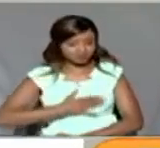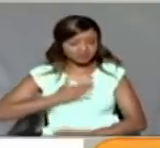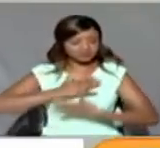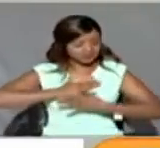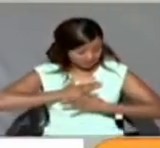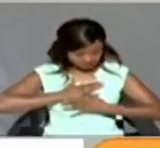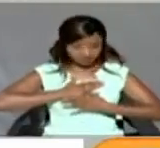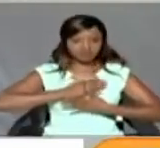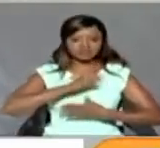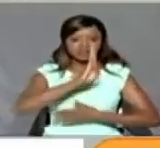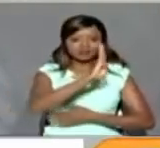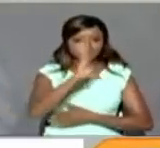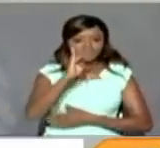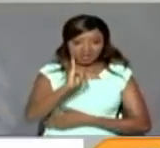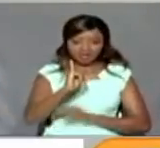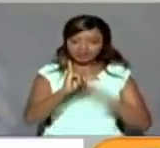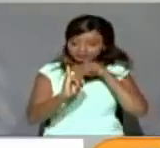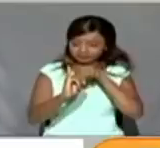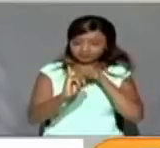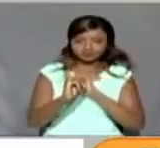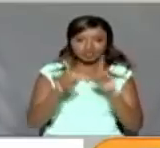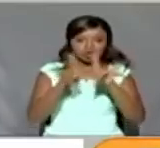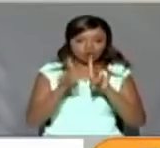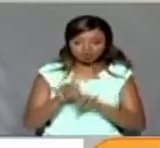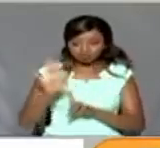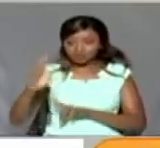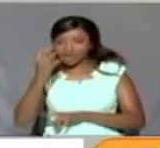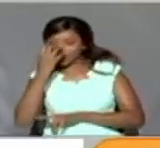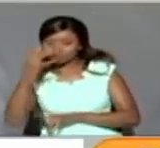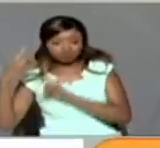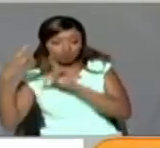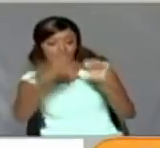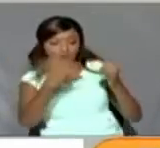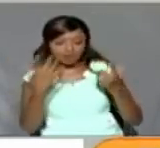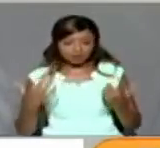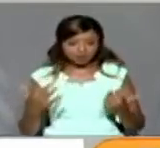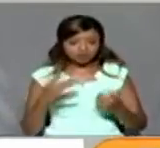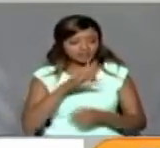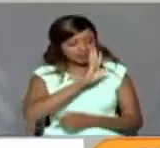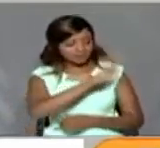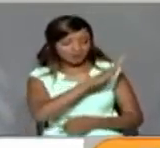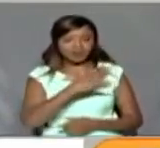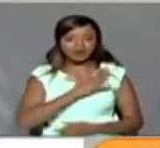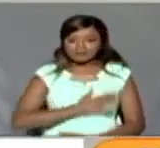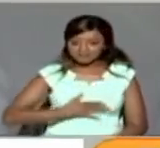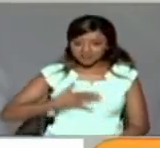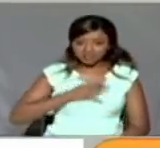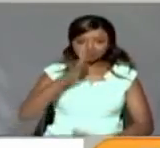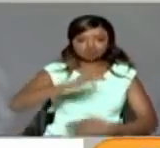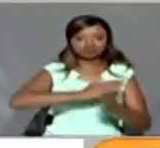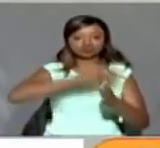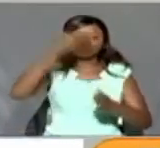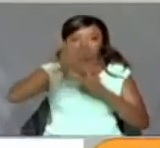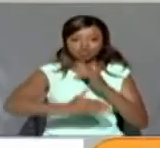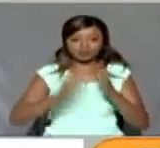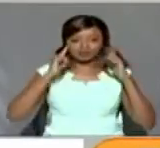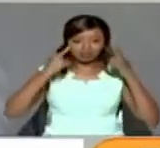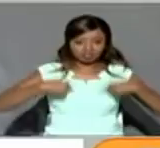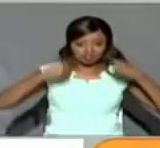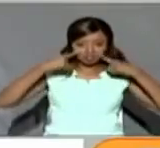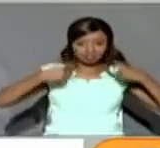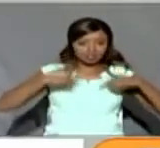wa BBI. Haya yanajiri huku naibu wa rais William Ruto naye akimtaka Odinga kukoma kubinafsisha ripoti